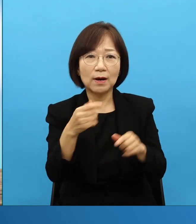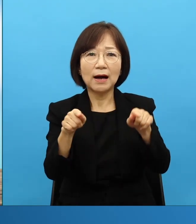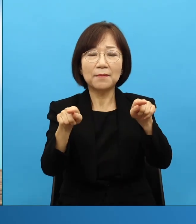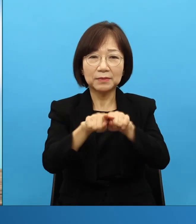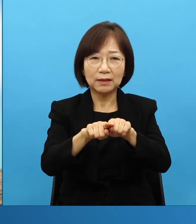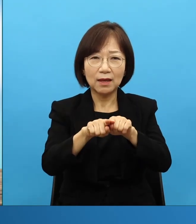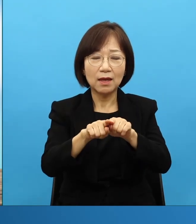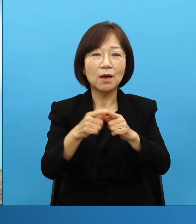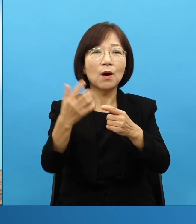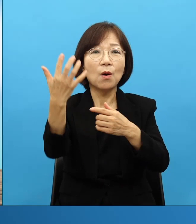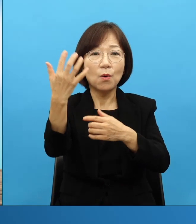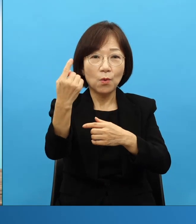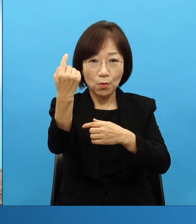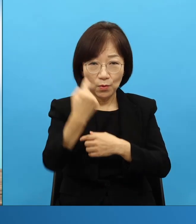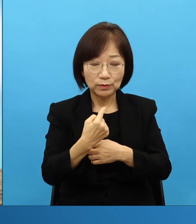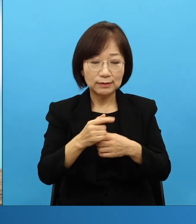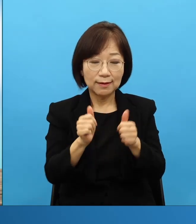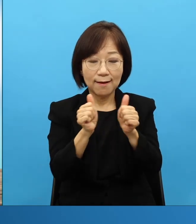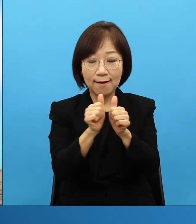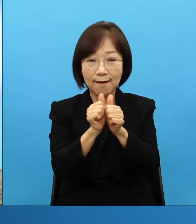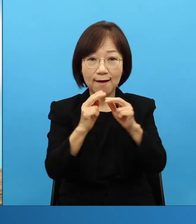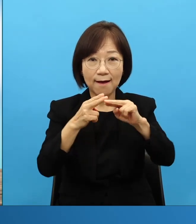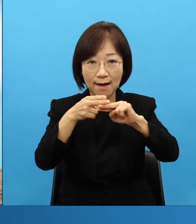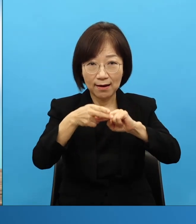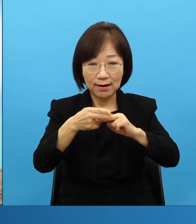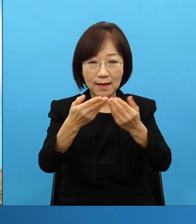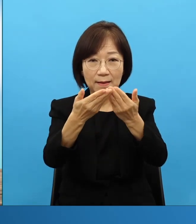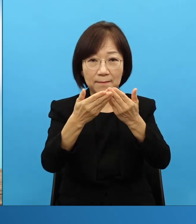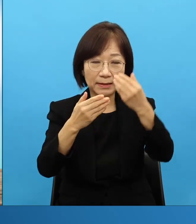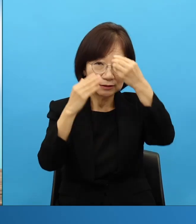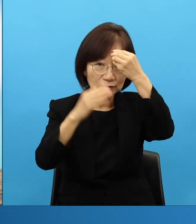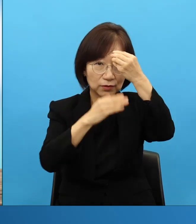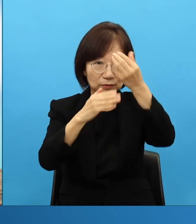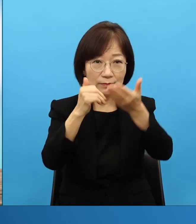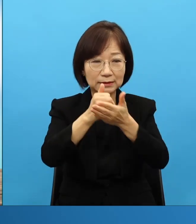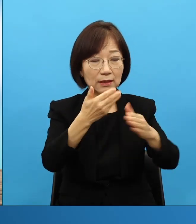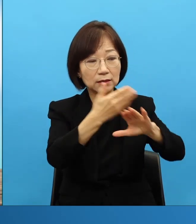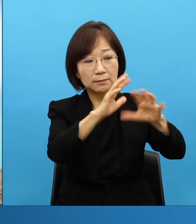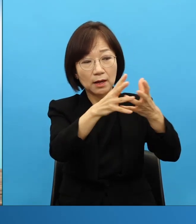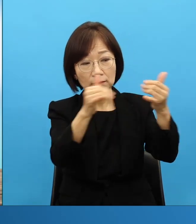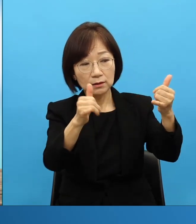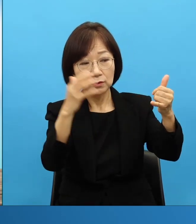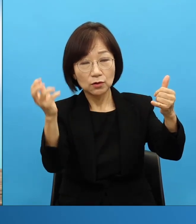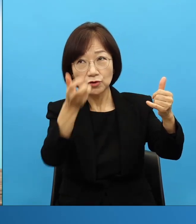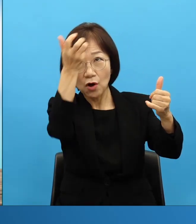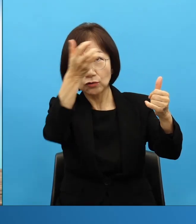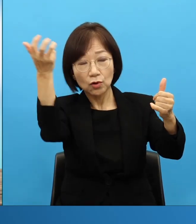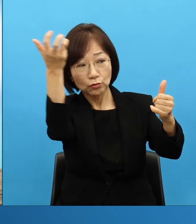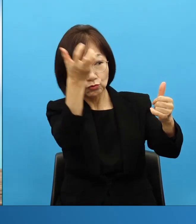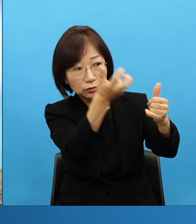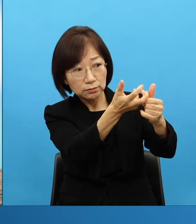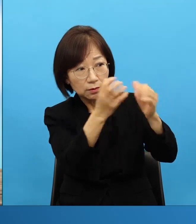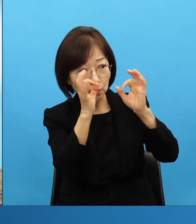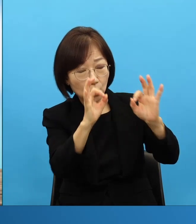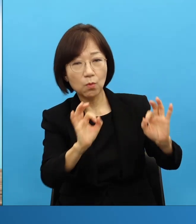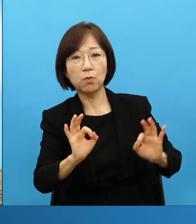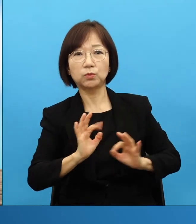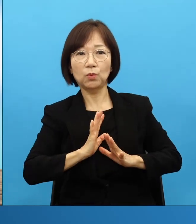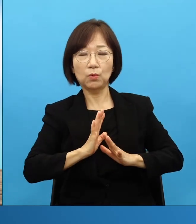베드로와 함께 온 할례받은 신자들이 이방인에게도 성령 부어주심으로 말미암아